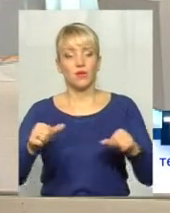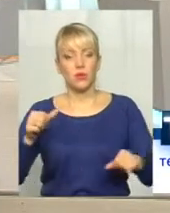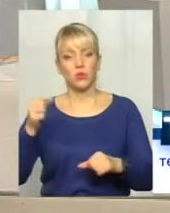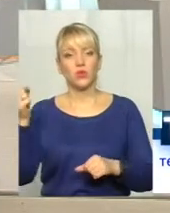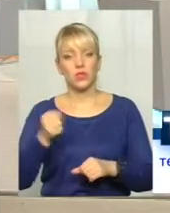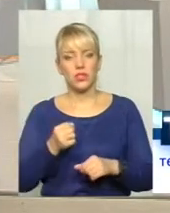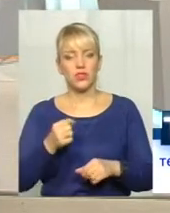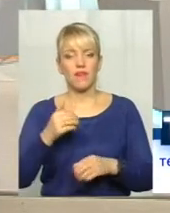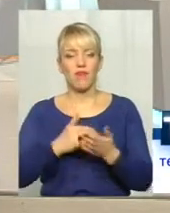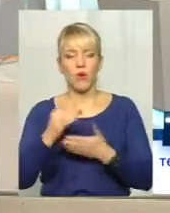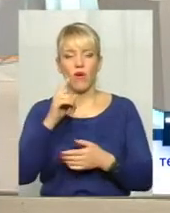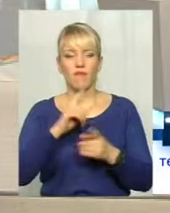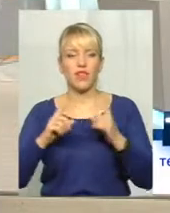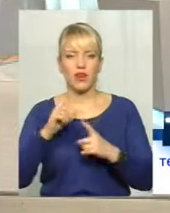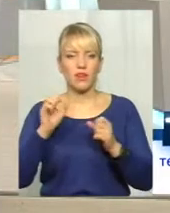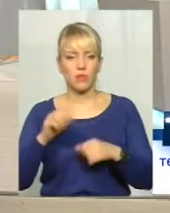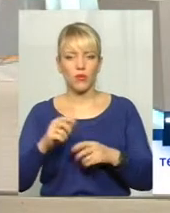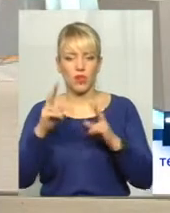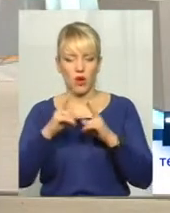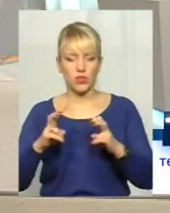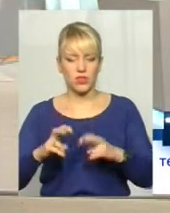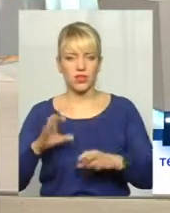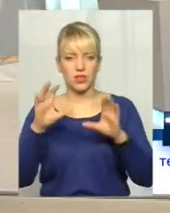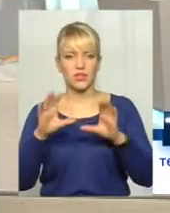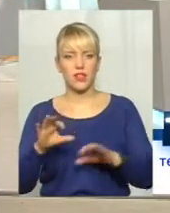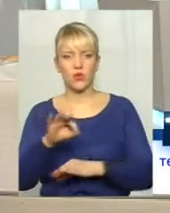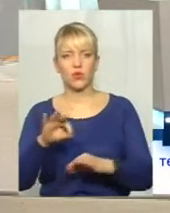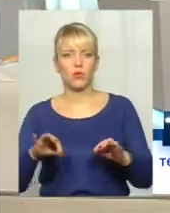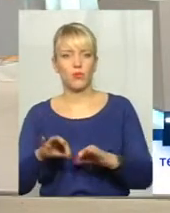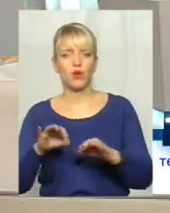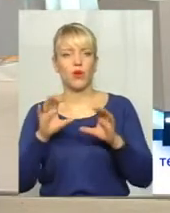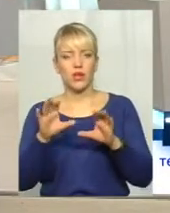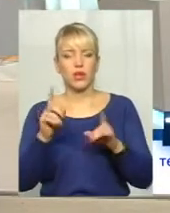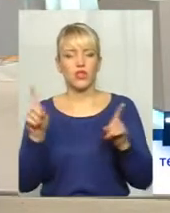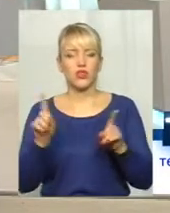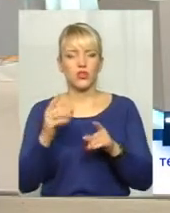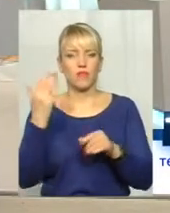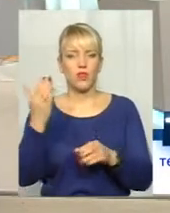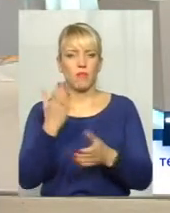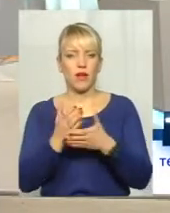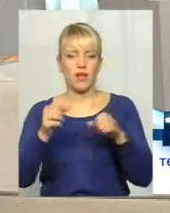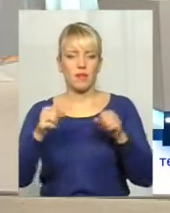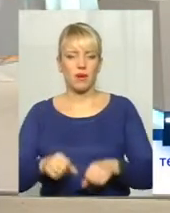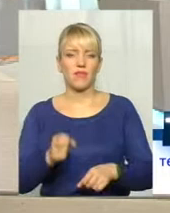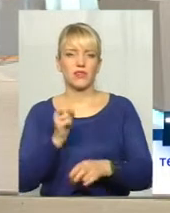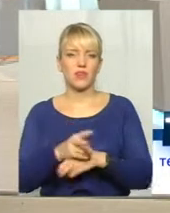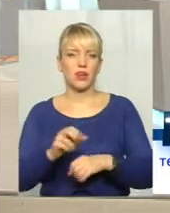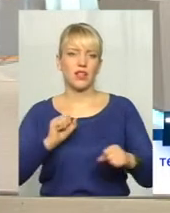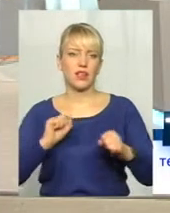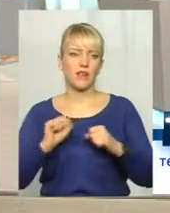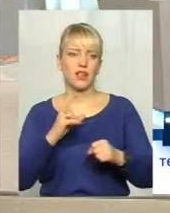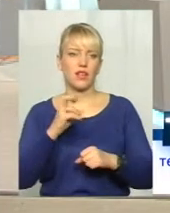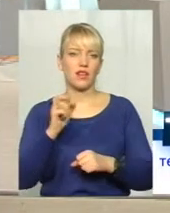Верховна Рада могла розглянути законопроект про те, що вона має право звільняти керівника НАБУ, так? Що зараз в неї